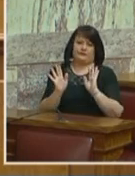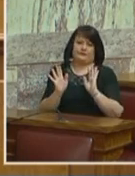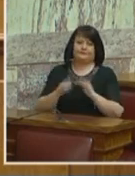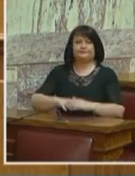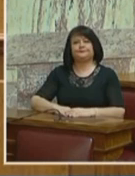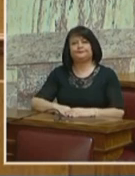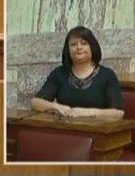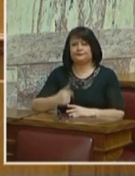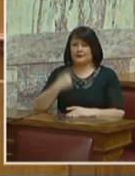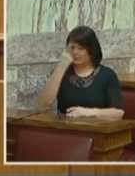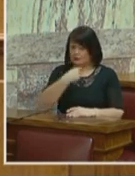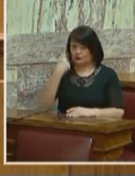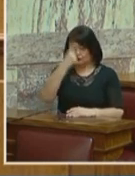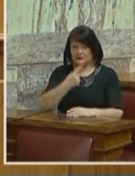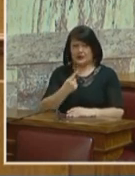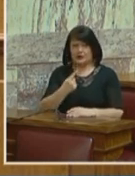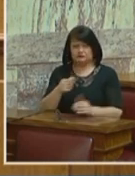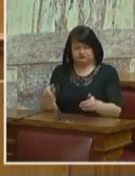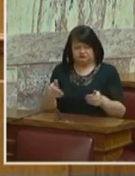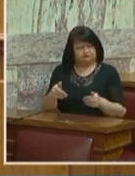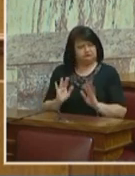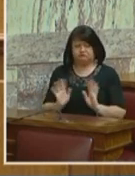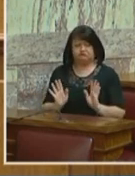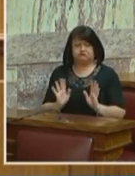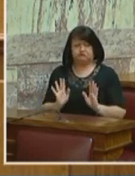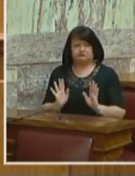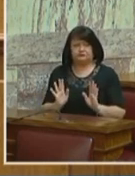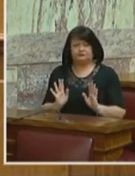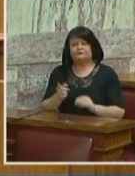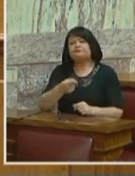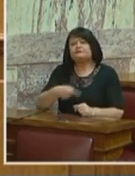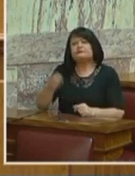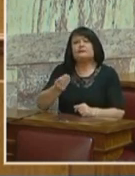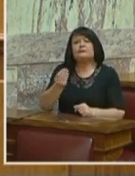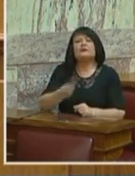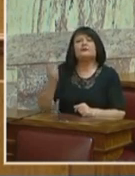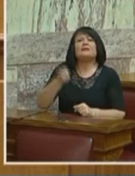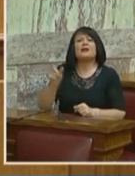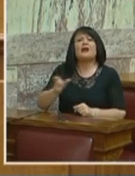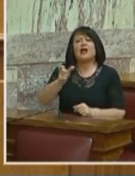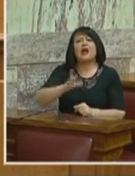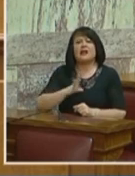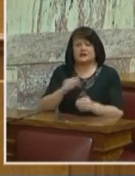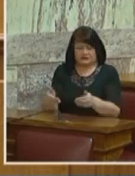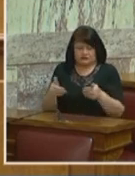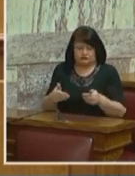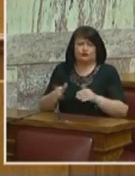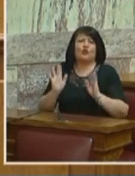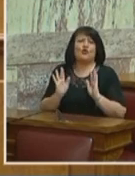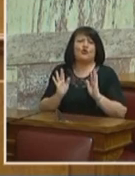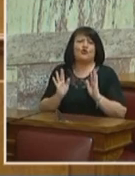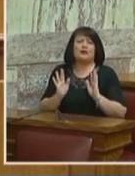Προσωπικά δεν συμβιβάζομαι και είμαι σίγουρος ότι δεν συμβιβάζεται και η μεγάλη πλειοψηφία των Ελλήνων με μια